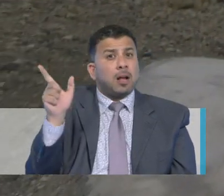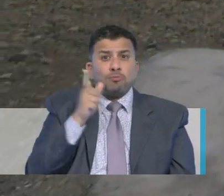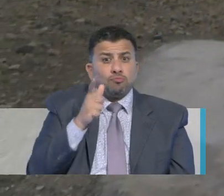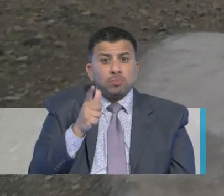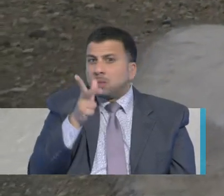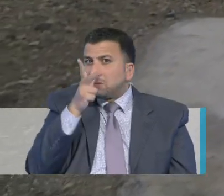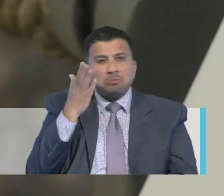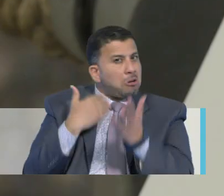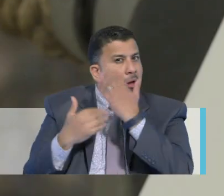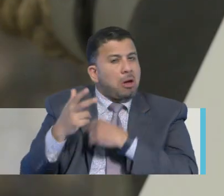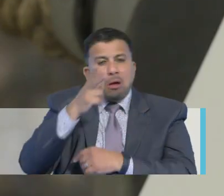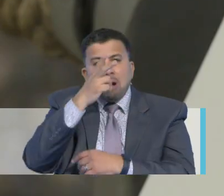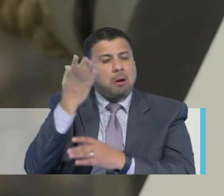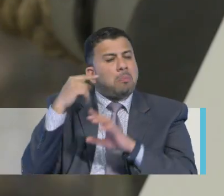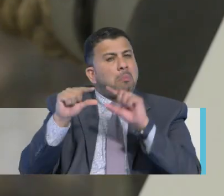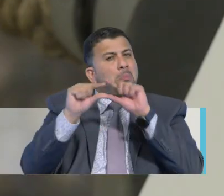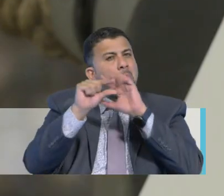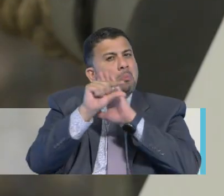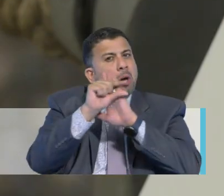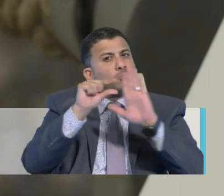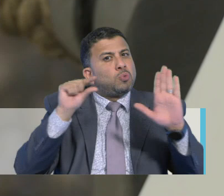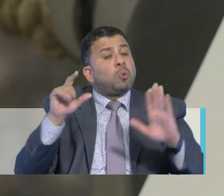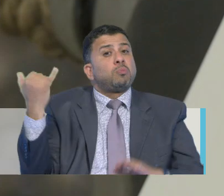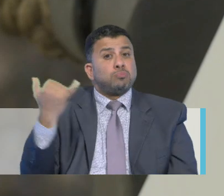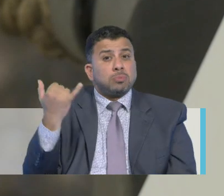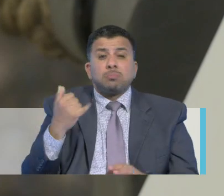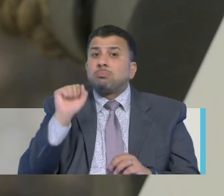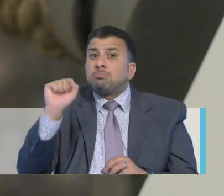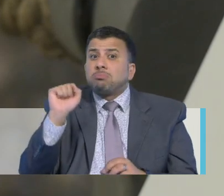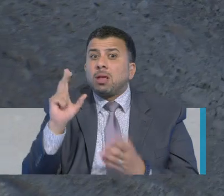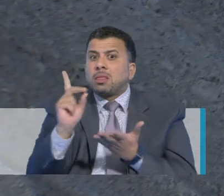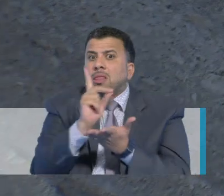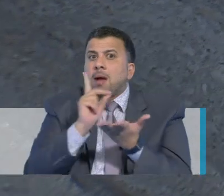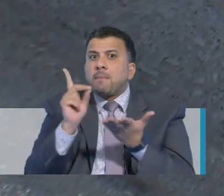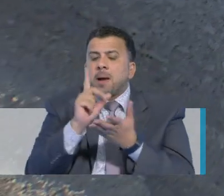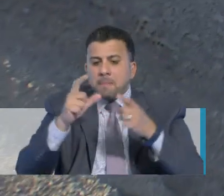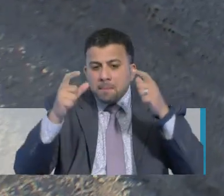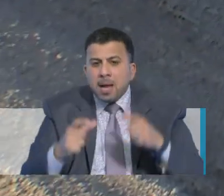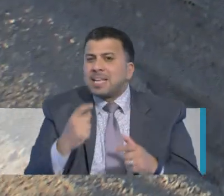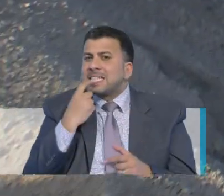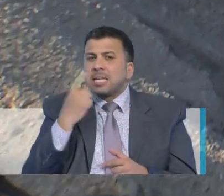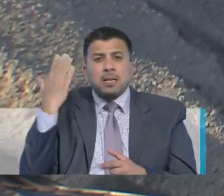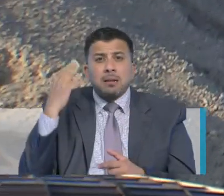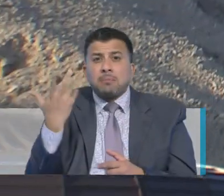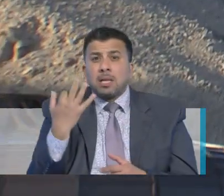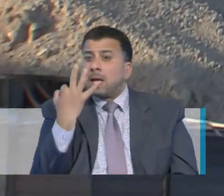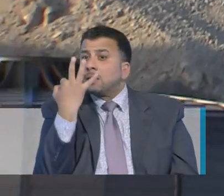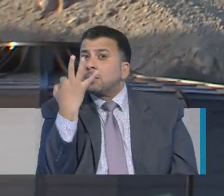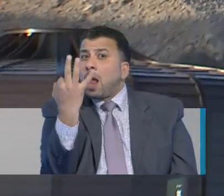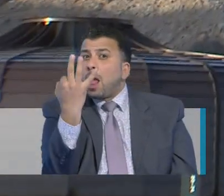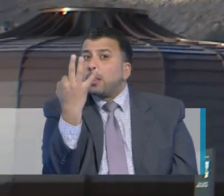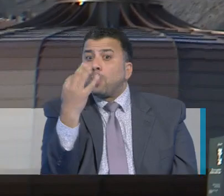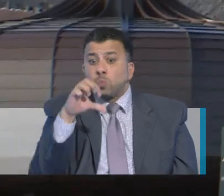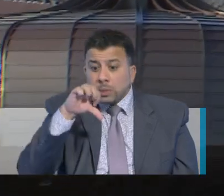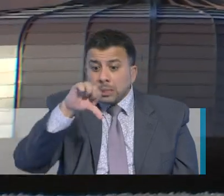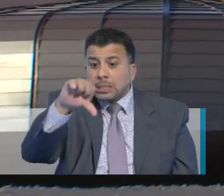دلائل تاريخية حول كيفية تشكل الطبيعة المحلية قبل فترة لا تقل عن 93 مليون